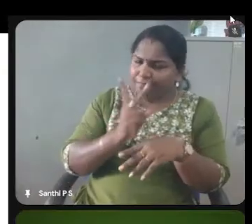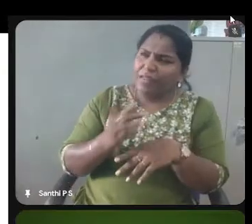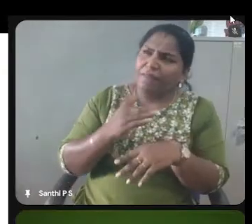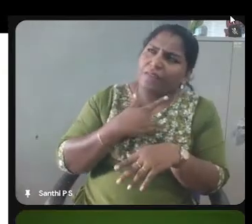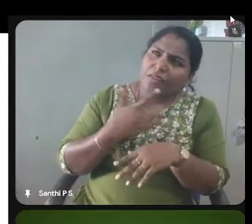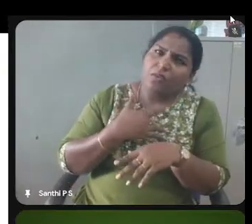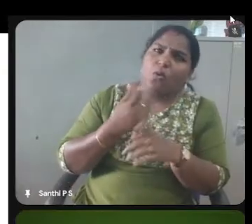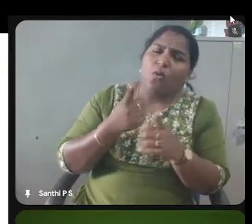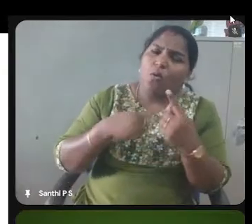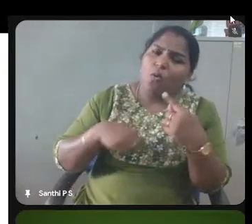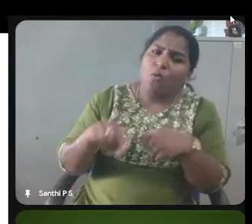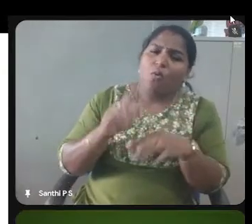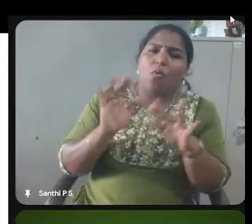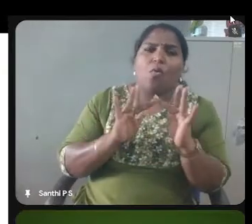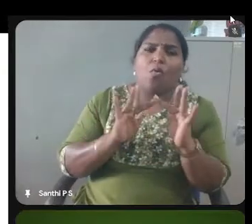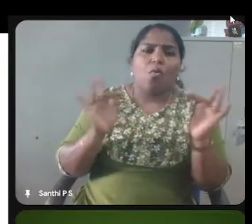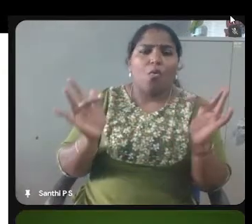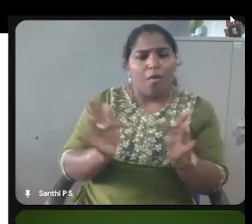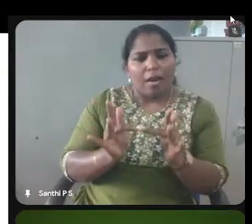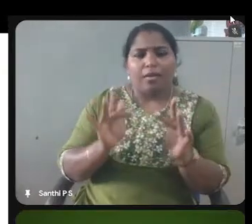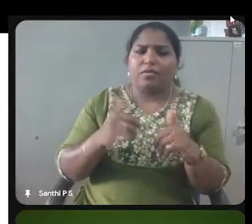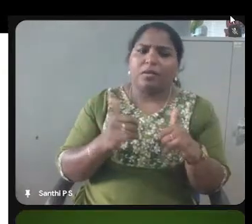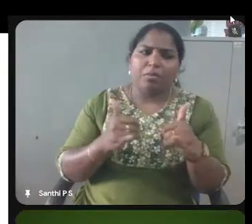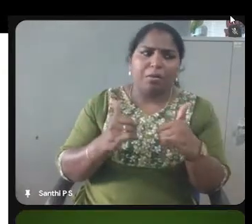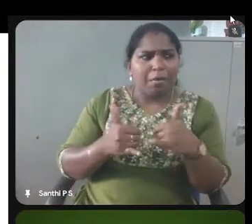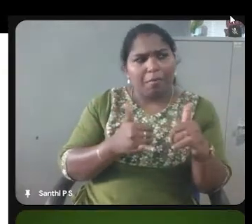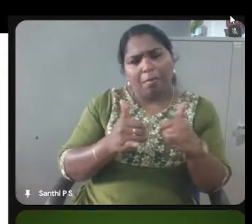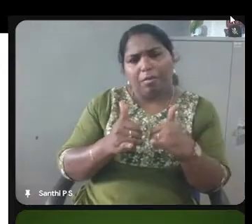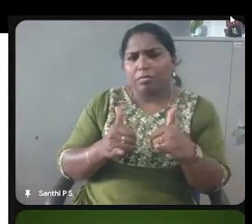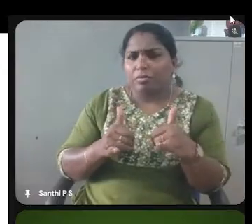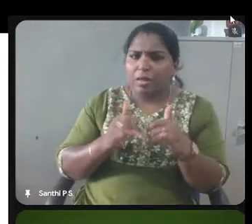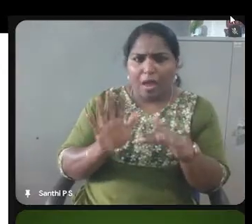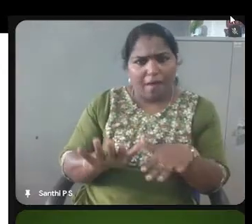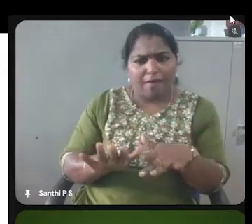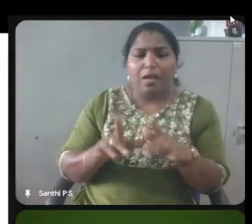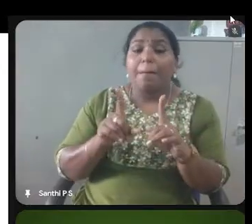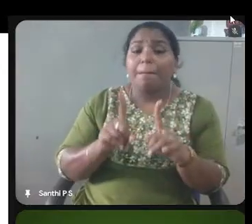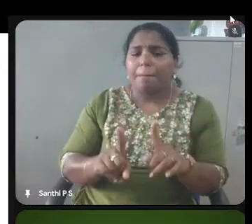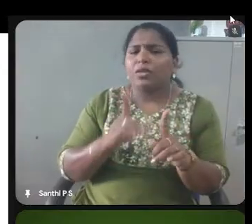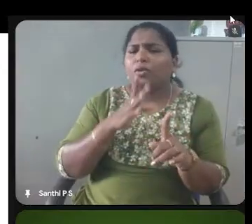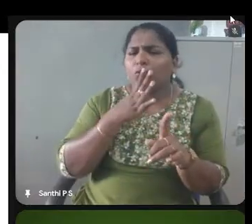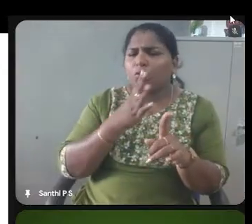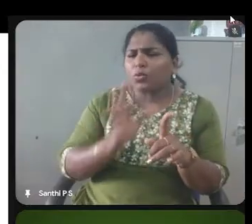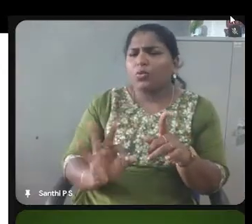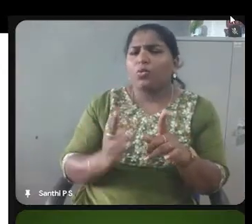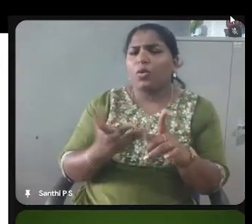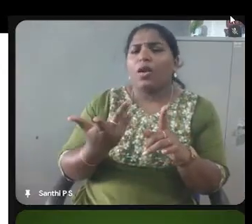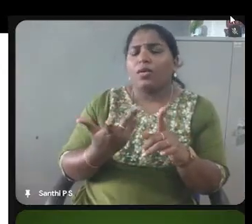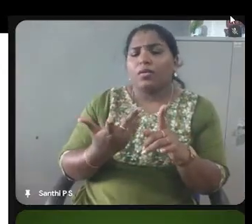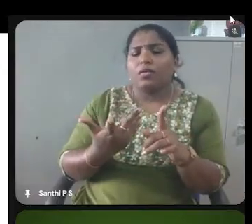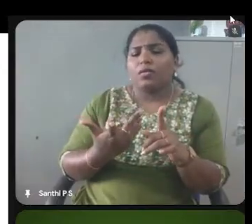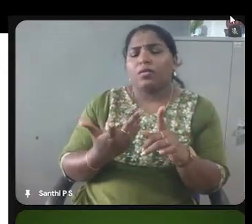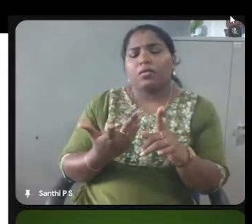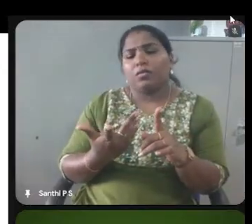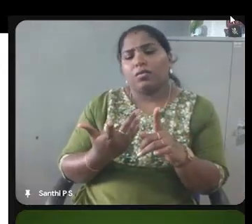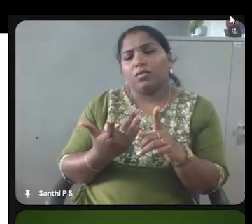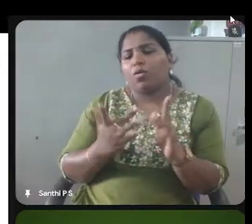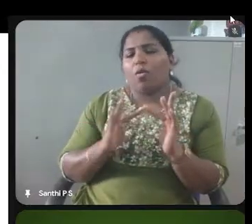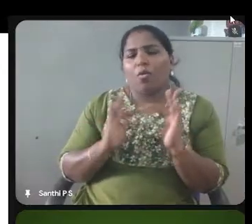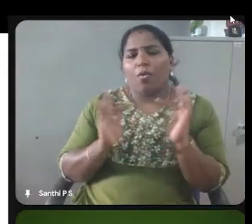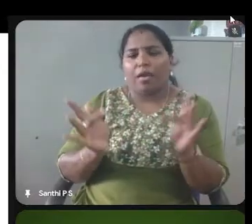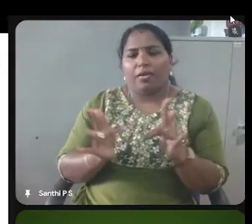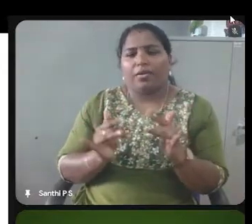എല്ലാവരും ഓൺലൈൻ ഗെയിംസ് ഒക്കെ ആക്റ്റീവ്ലി പാർട്ടിസിപ്പേറ്റ് ചെയ്യുന്നുണ്ട്. പക്ഷെ ഐഡിയലി ഫിസിക്കലി നമുക്ക് ചെയ്യാൻ പറ്റുന്ന കാര്യങ്ങൾ ചെയ്യുക.